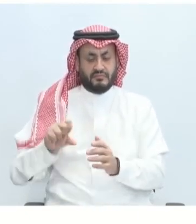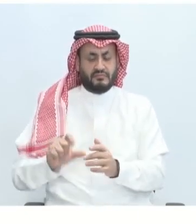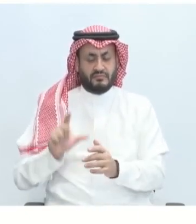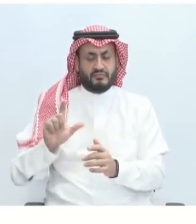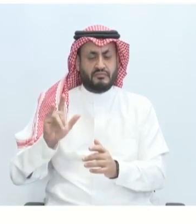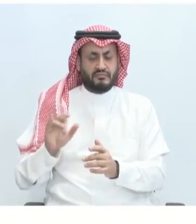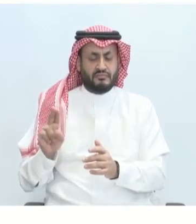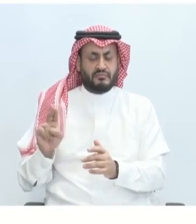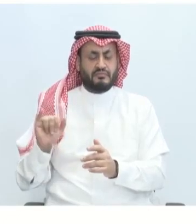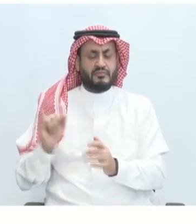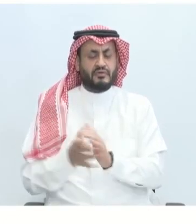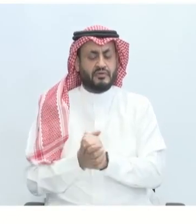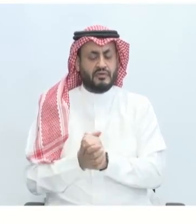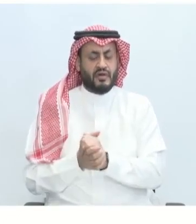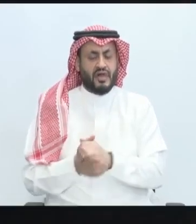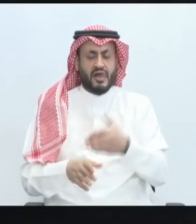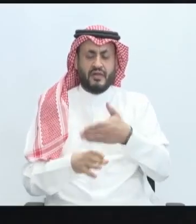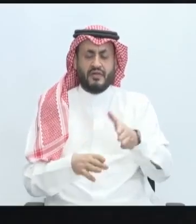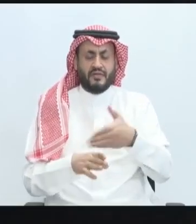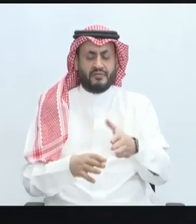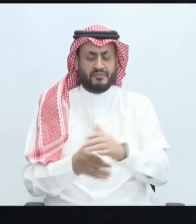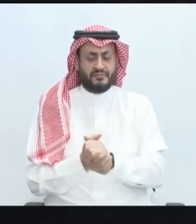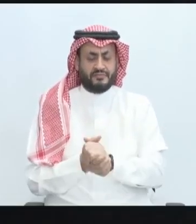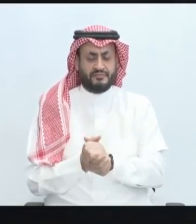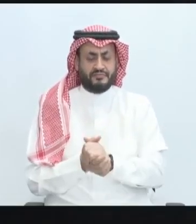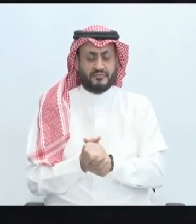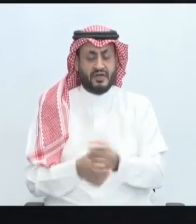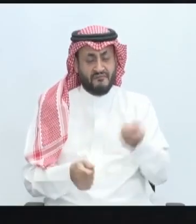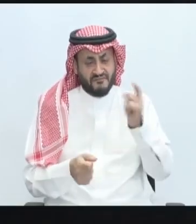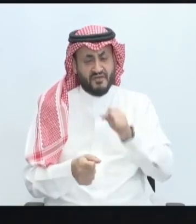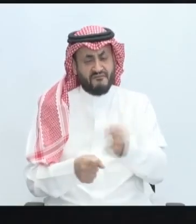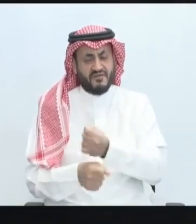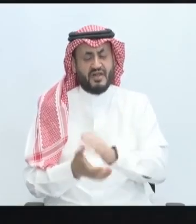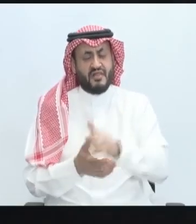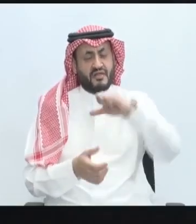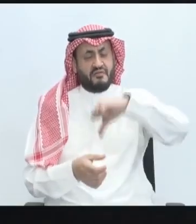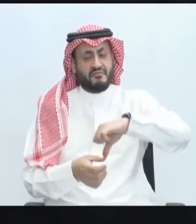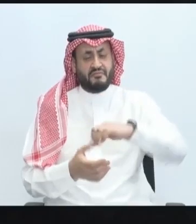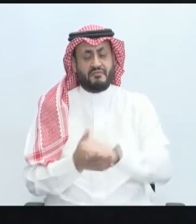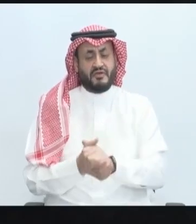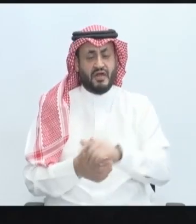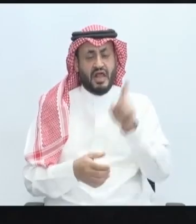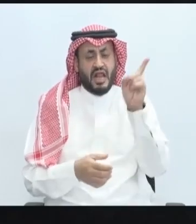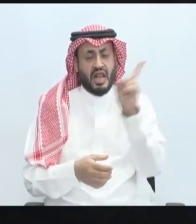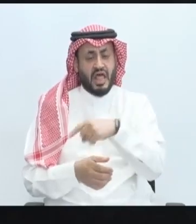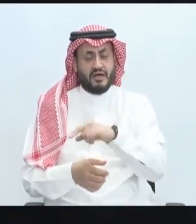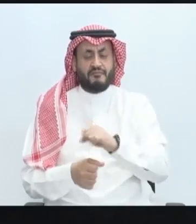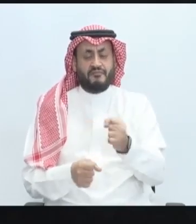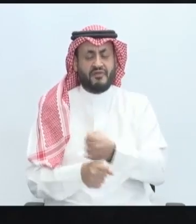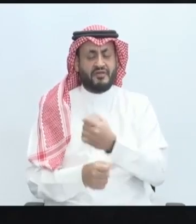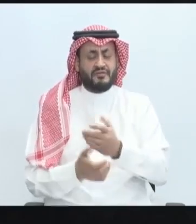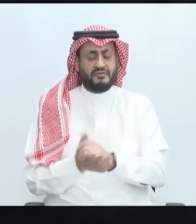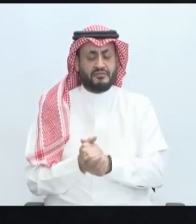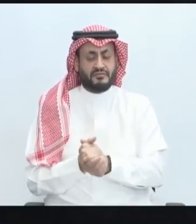فان تركتم هذا الامر و وفعلتم هذا الذي نهيتم عنه فان